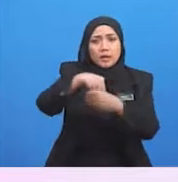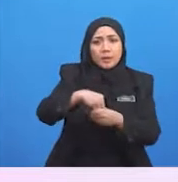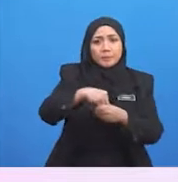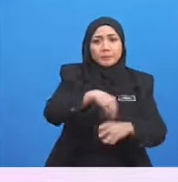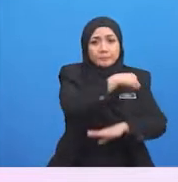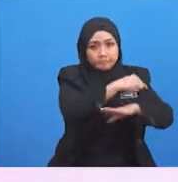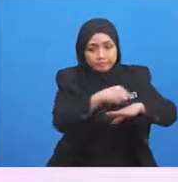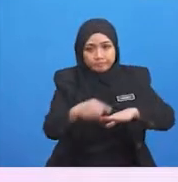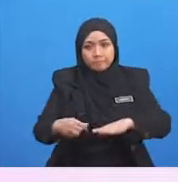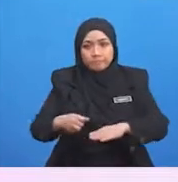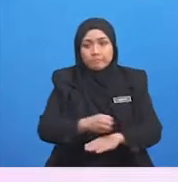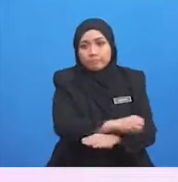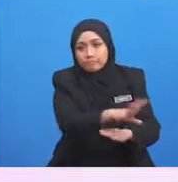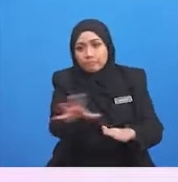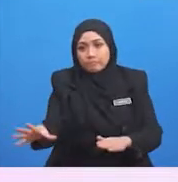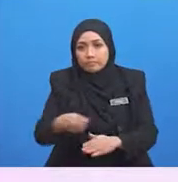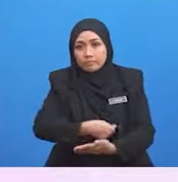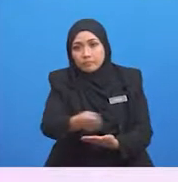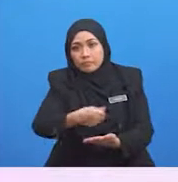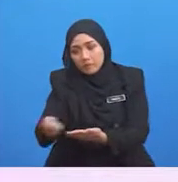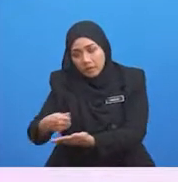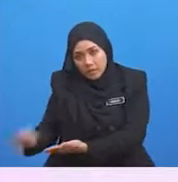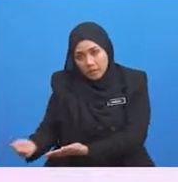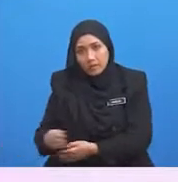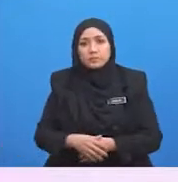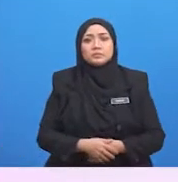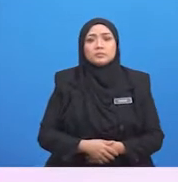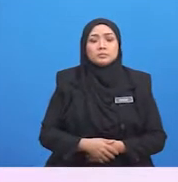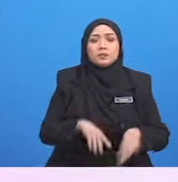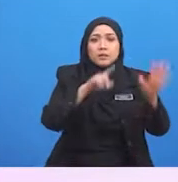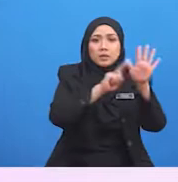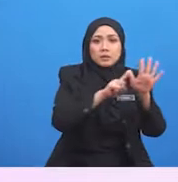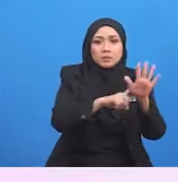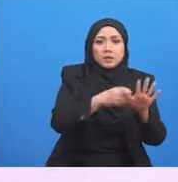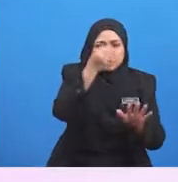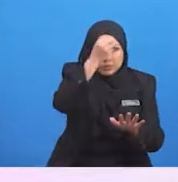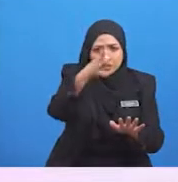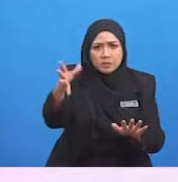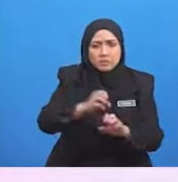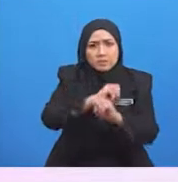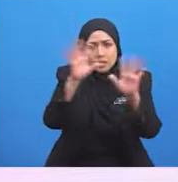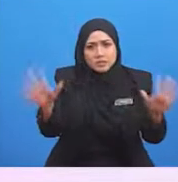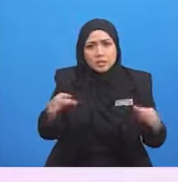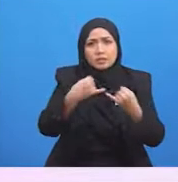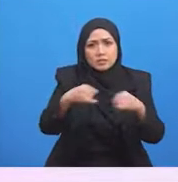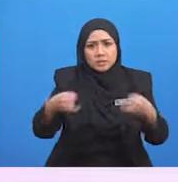agihan dan akhir sekali menjelaskan jenis-jenis saluran